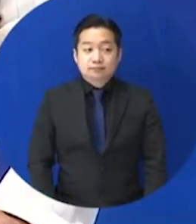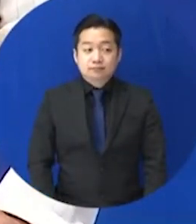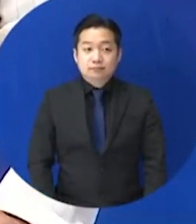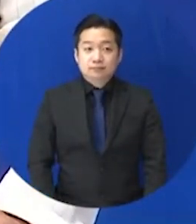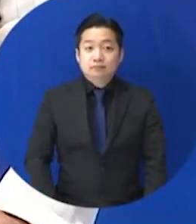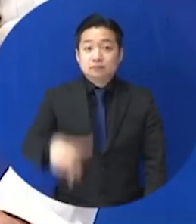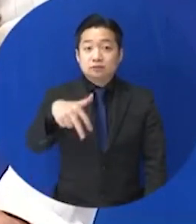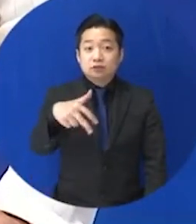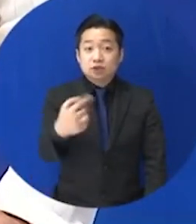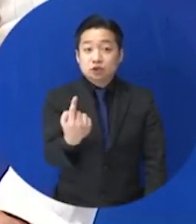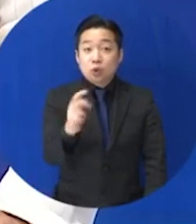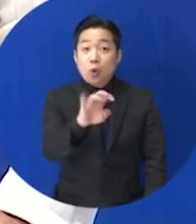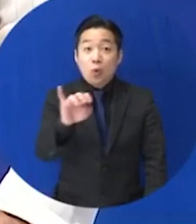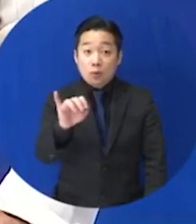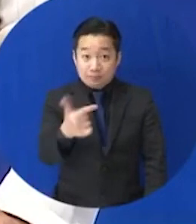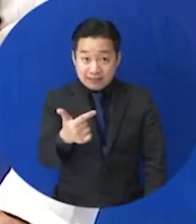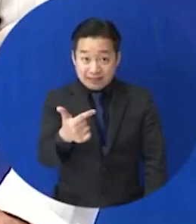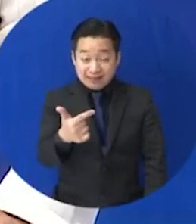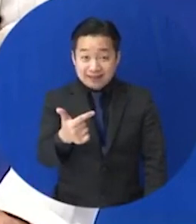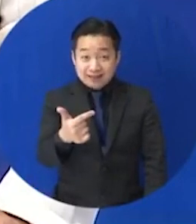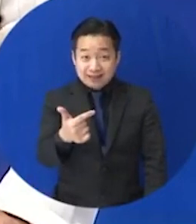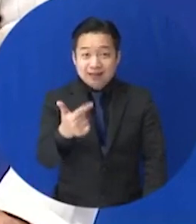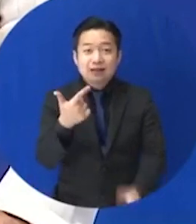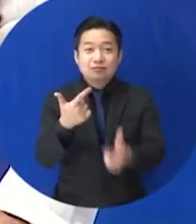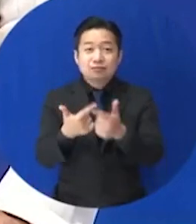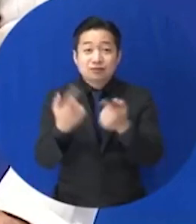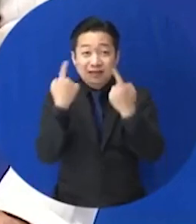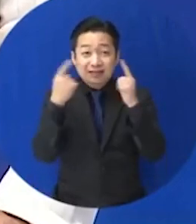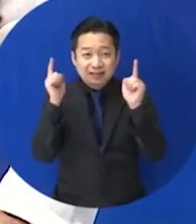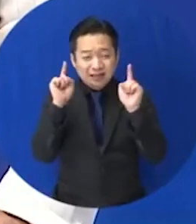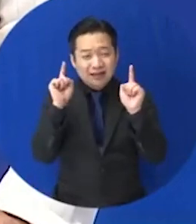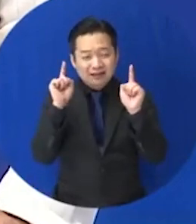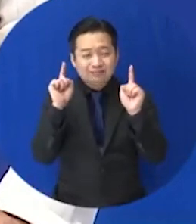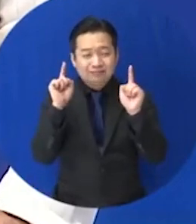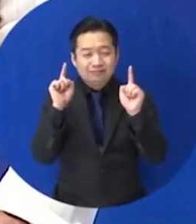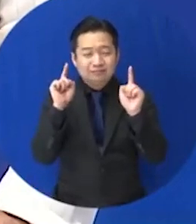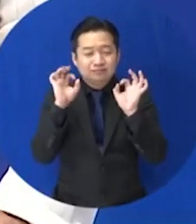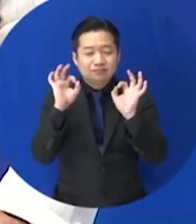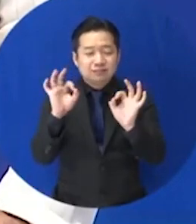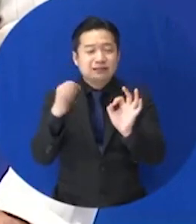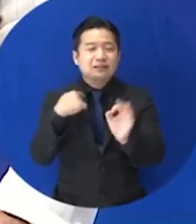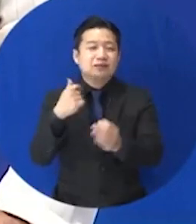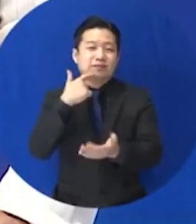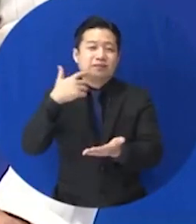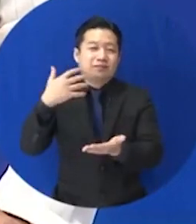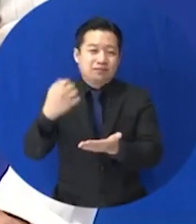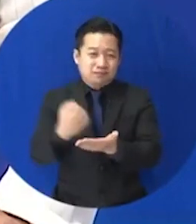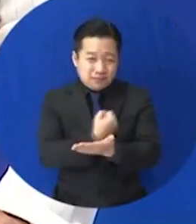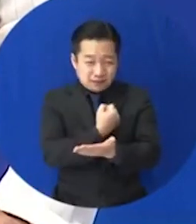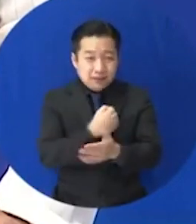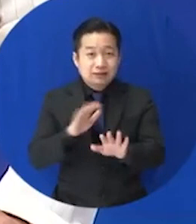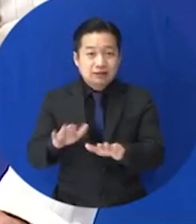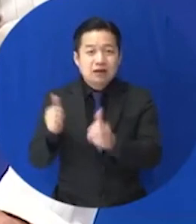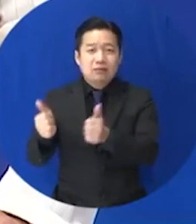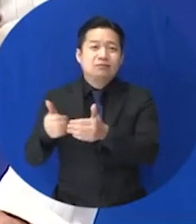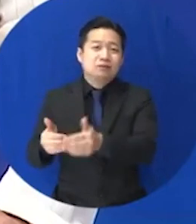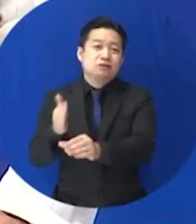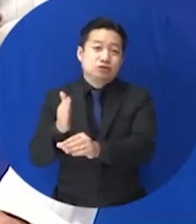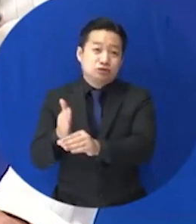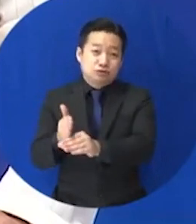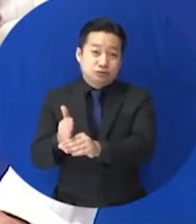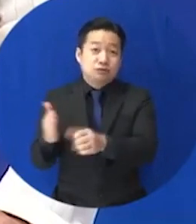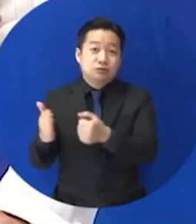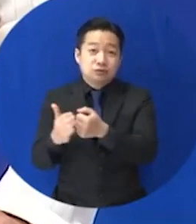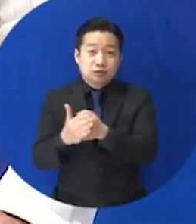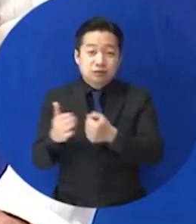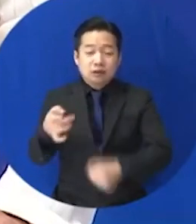조민 그 저기 그그참 안타깝게 생각하는데 지금 현재 절차가 진행 중이어서 그 절차